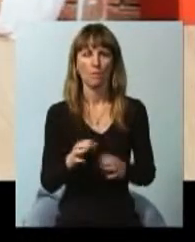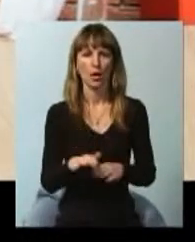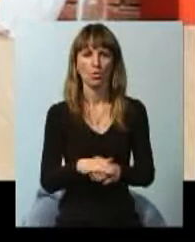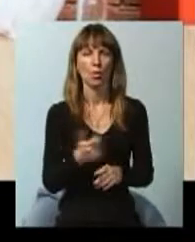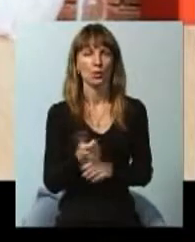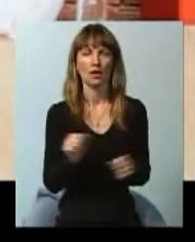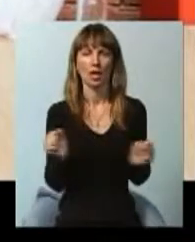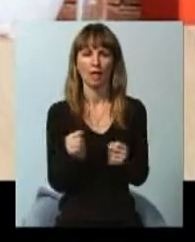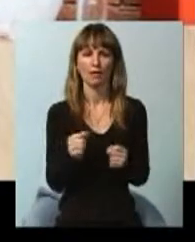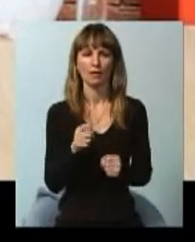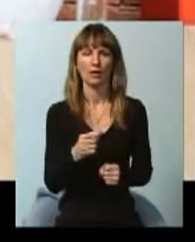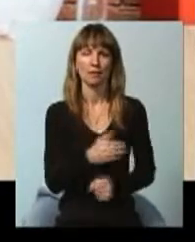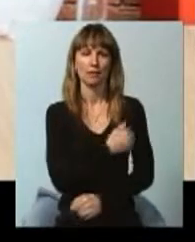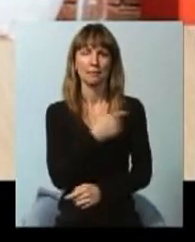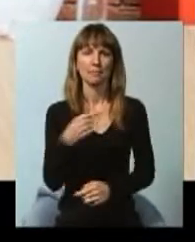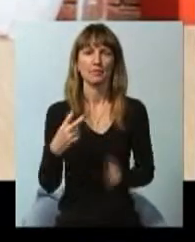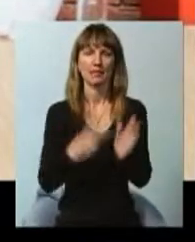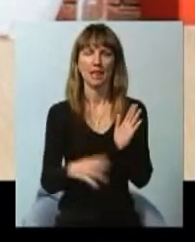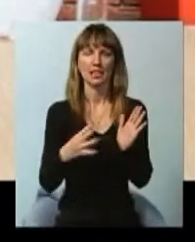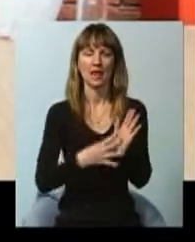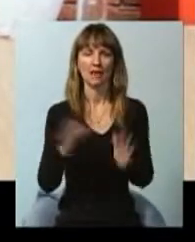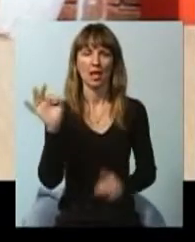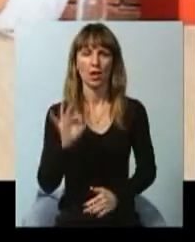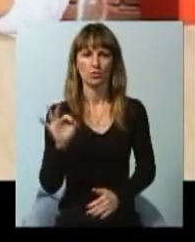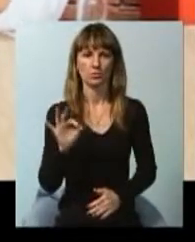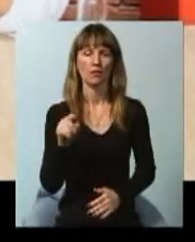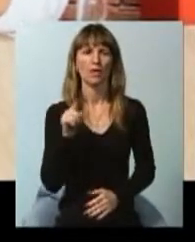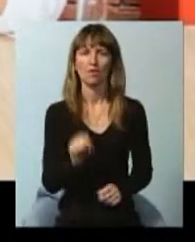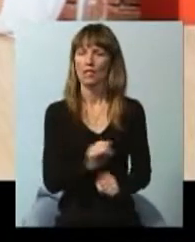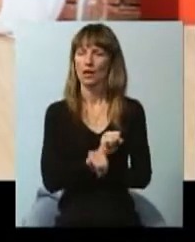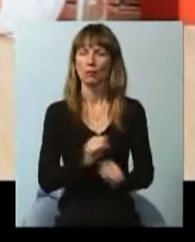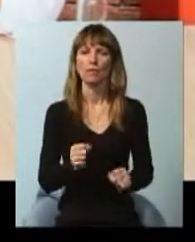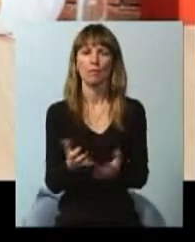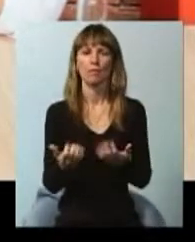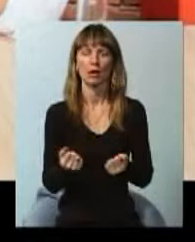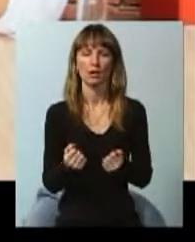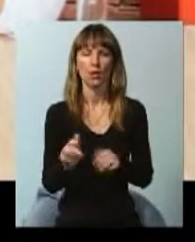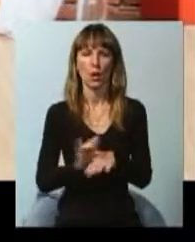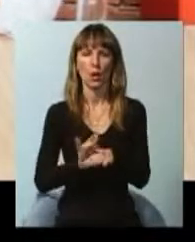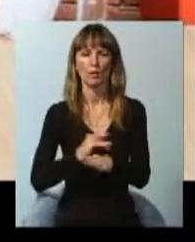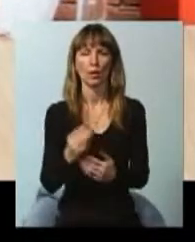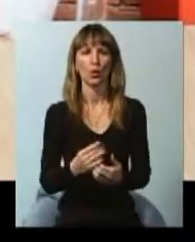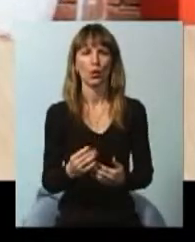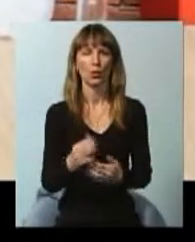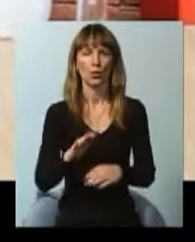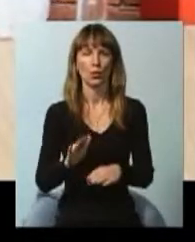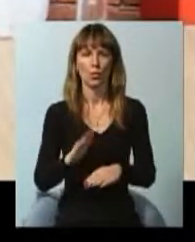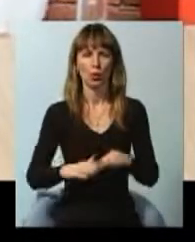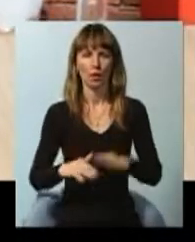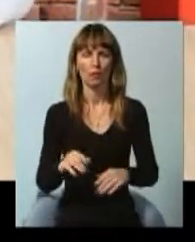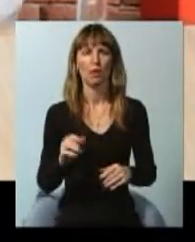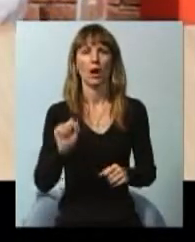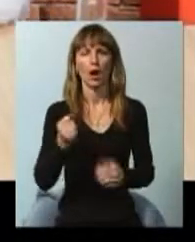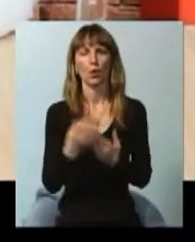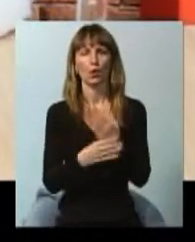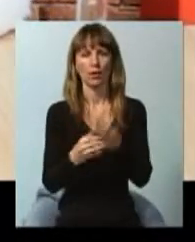дуже-дуже холодний, його температура мінус 79 градусів. Його не можна брати голими руками, а ось так от в рукавичках можна тримати